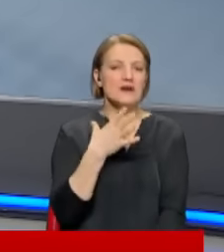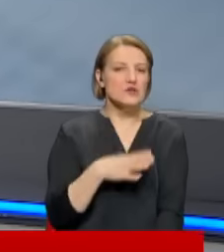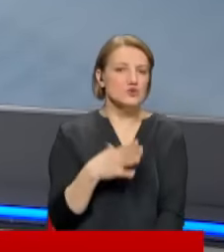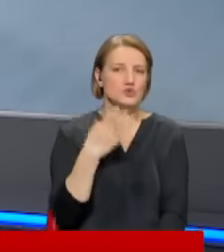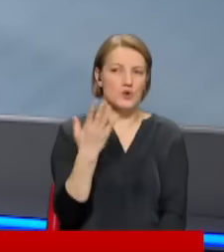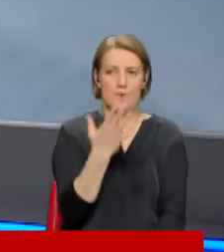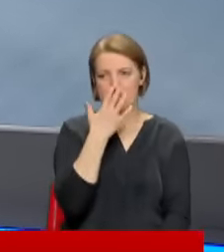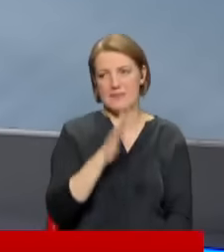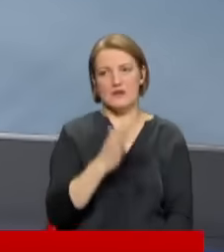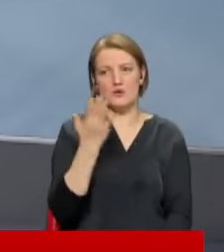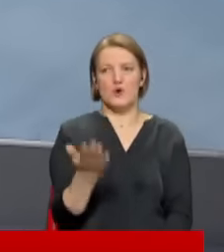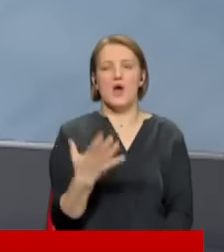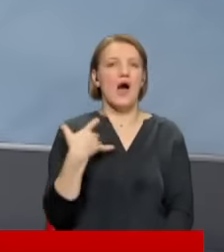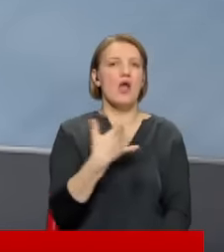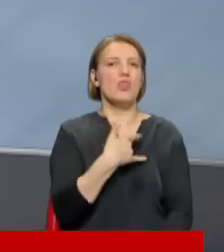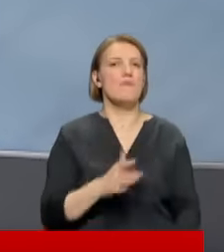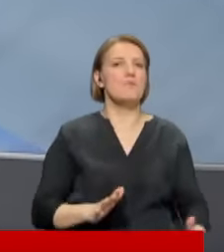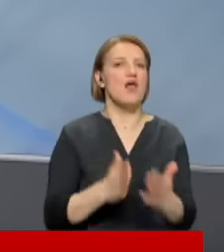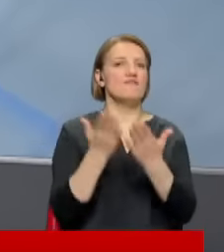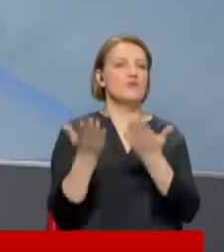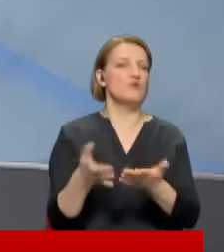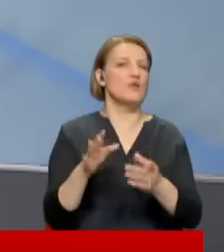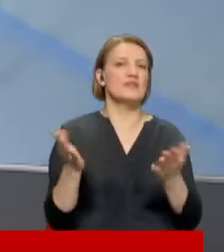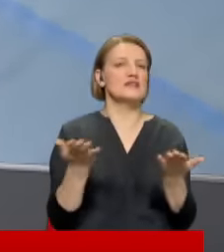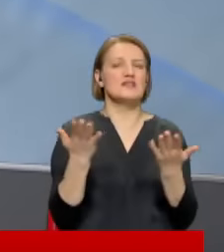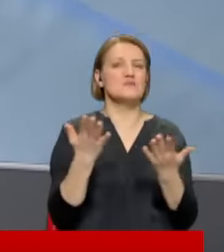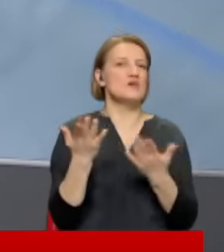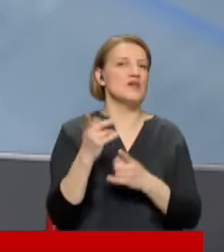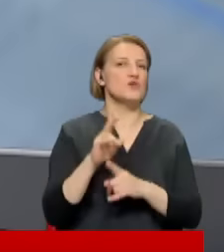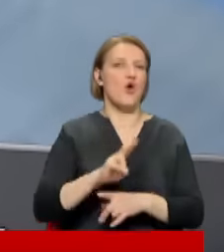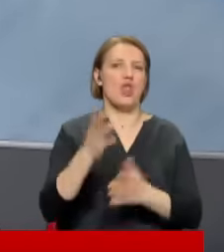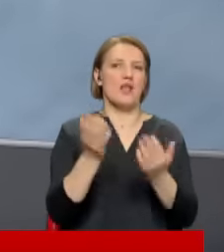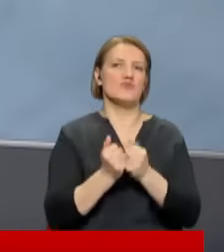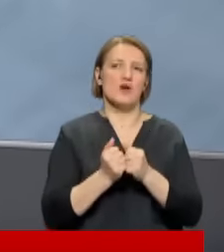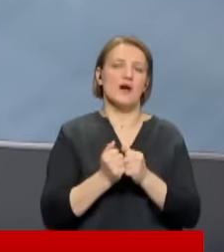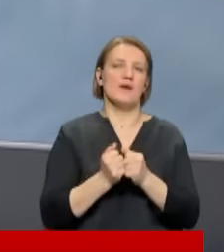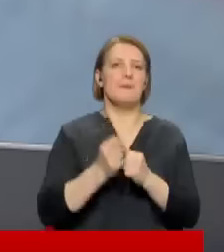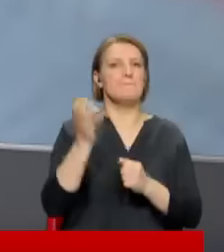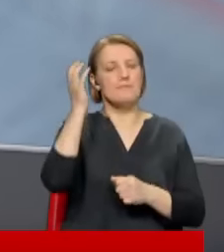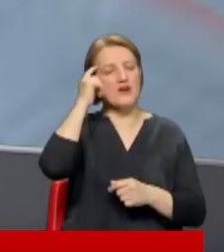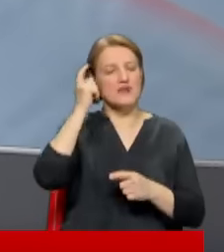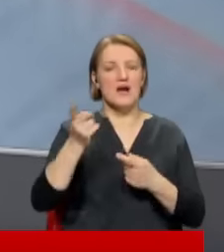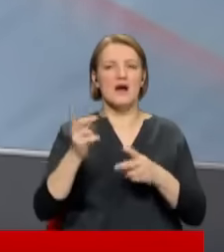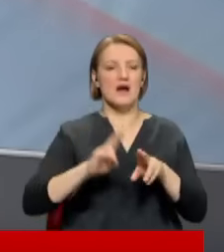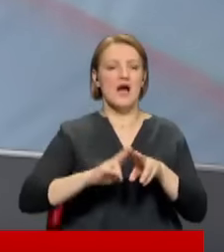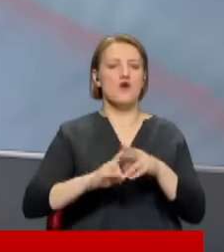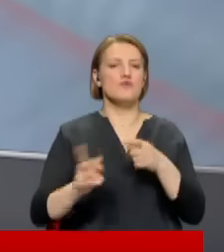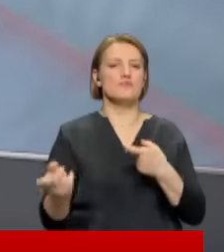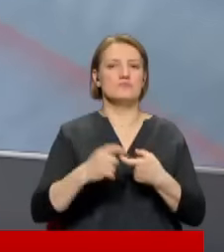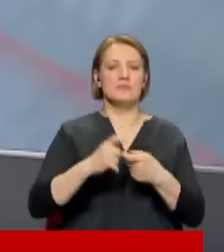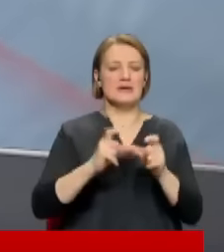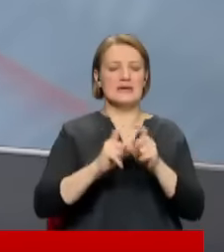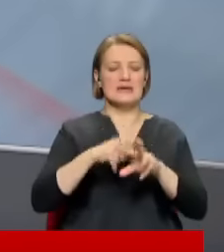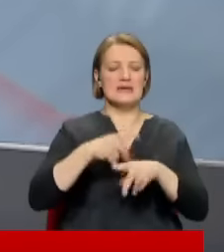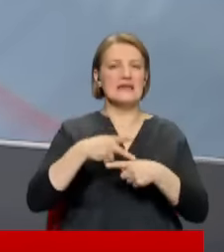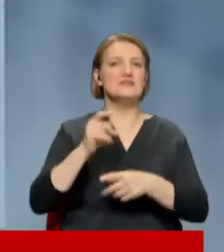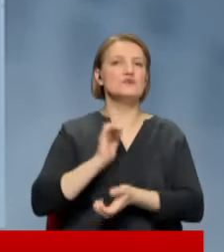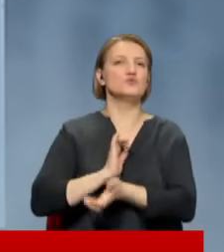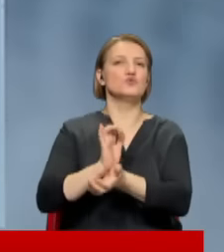istiyor, bekliyor ve ana muhalefet burada nasıl bir tavır sergileyecek? Başta kayyum ataması ve gezi direnişi tutukluları olmak